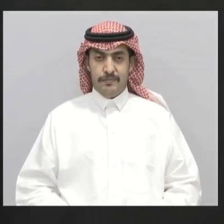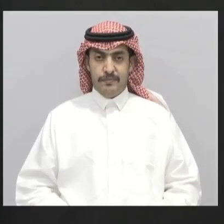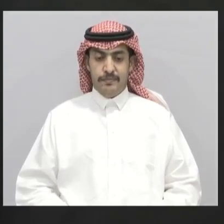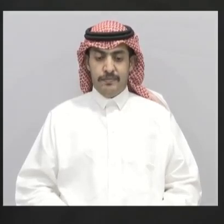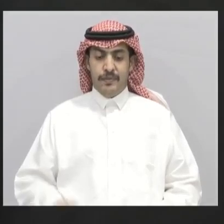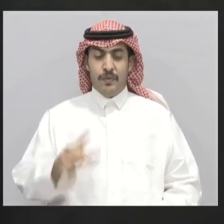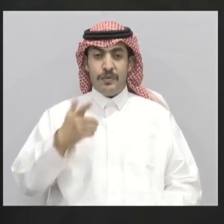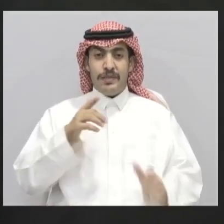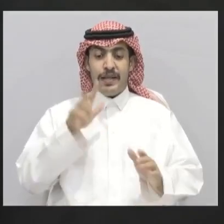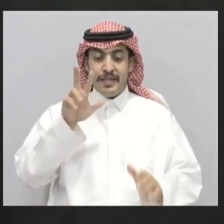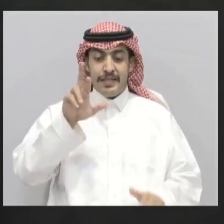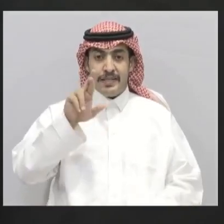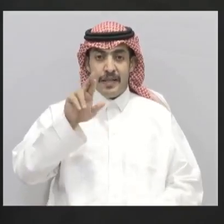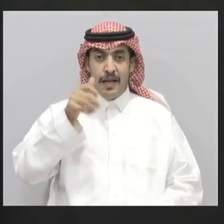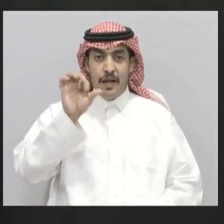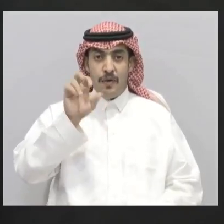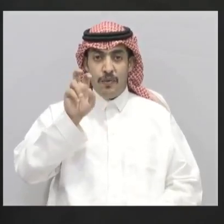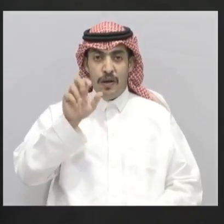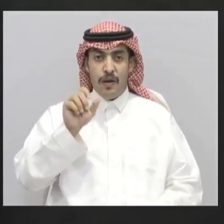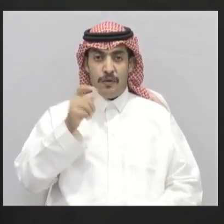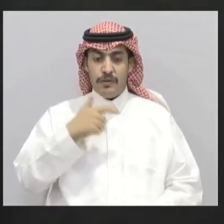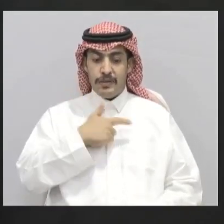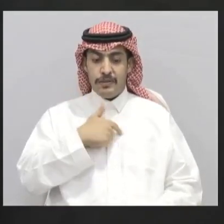ما هي الزاويه في البدايه